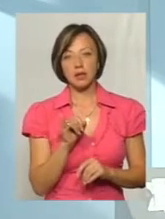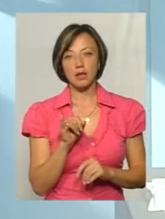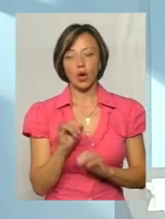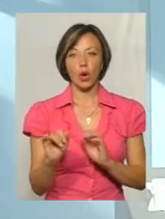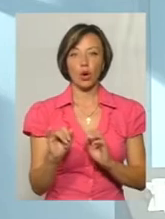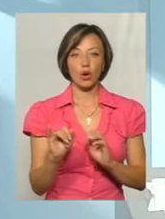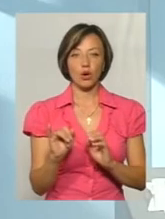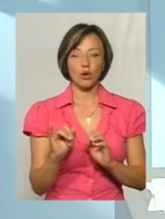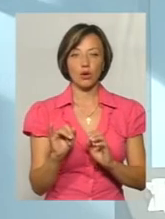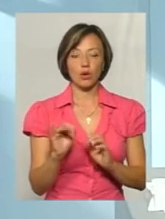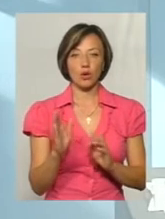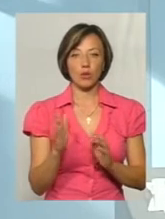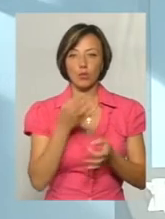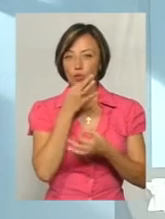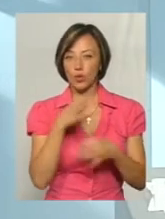рух будь-який